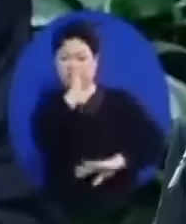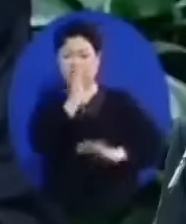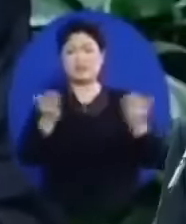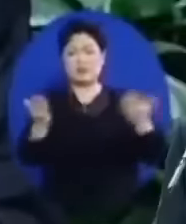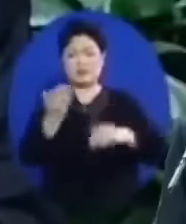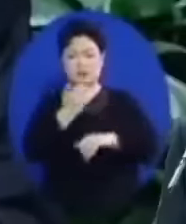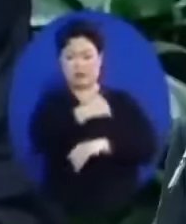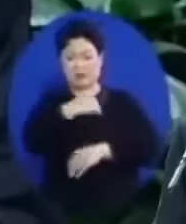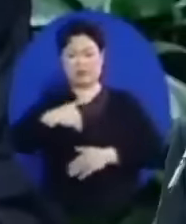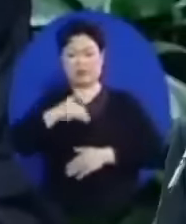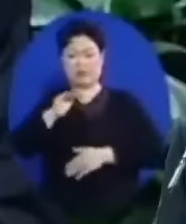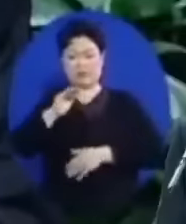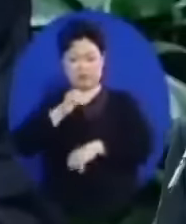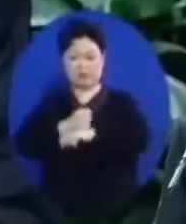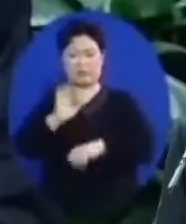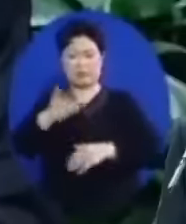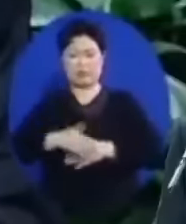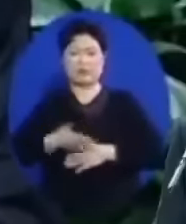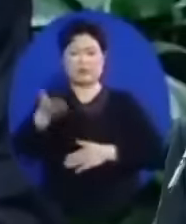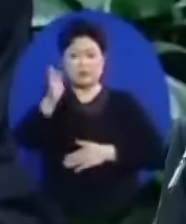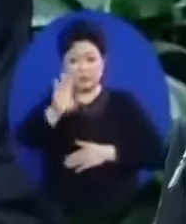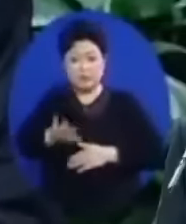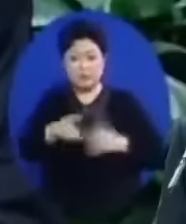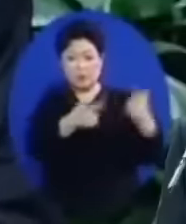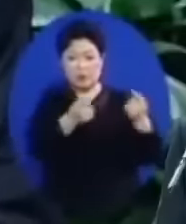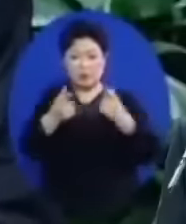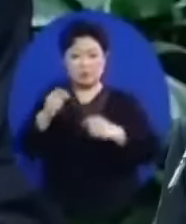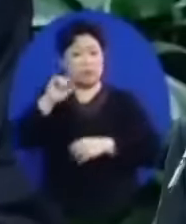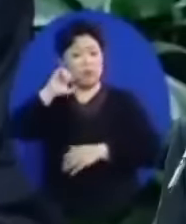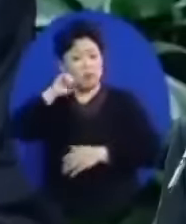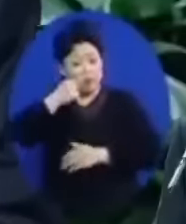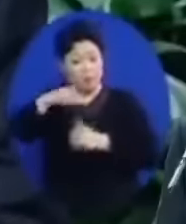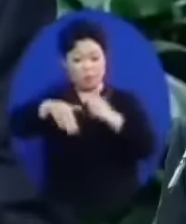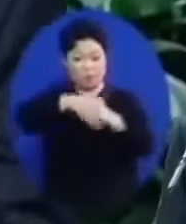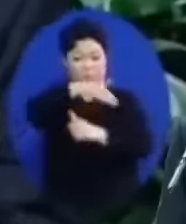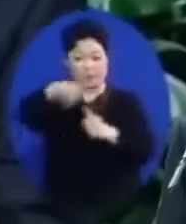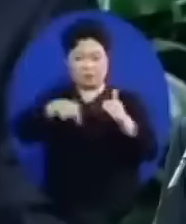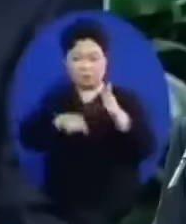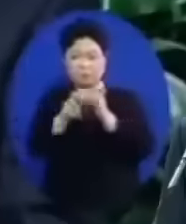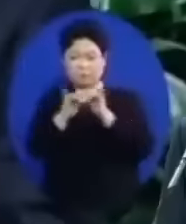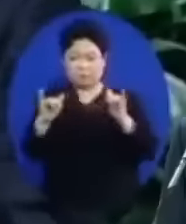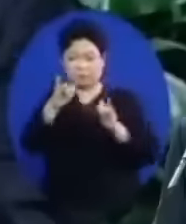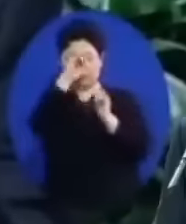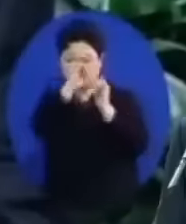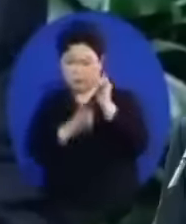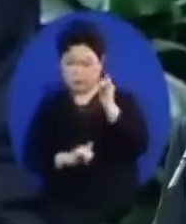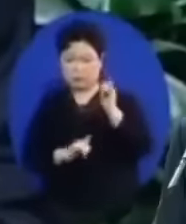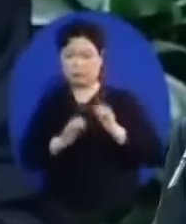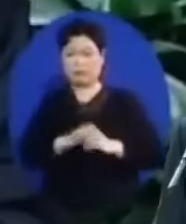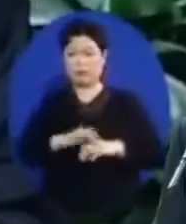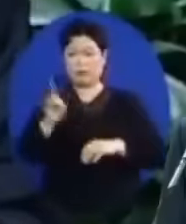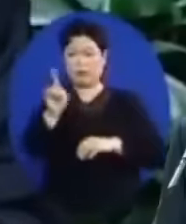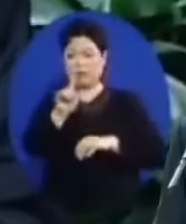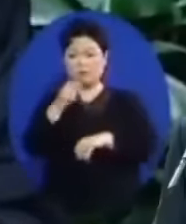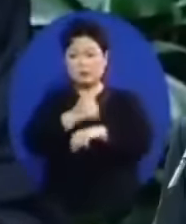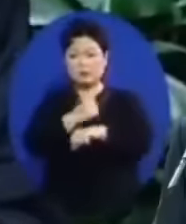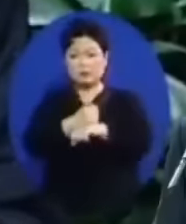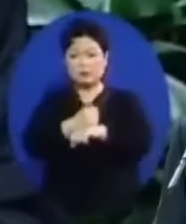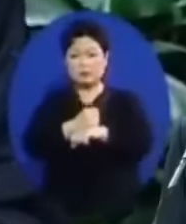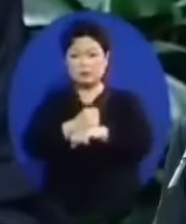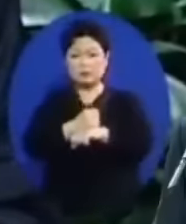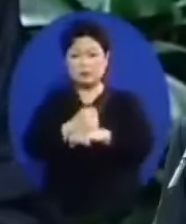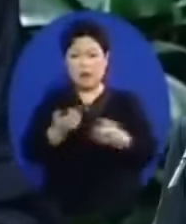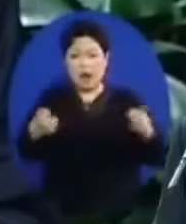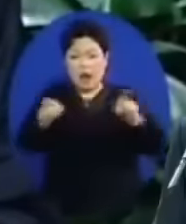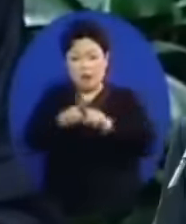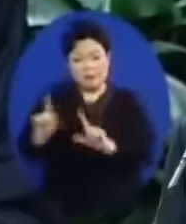것입니다. 그런데 이러한 어려운 환경 속에 인간은 역사적으로 어찌하면 우리들이 다 같이